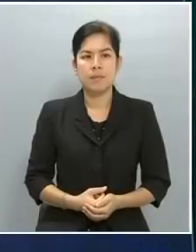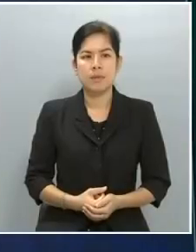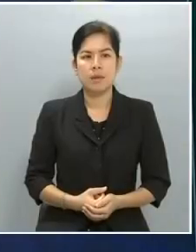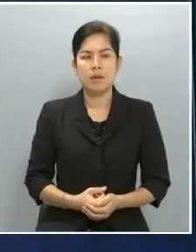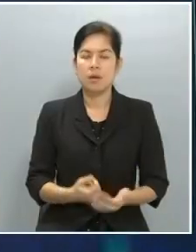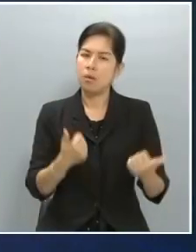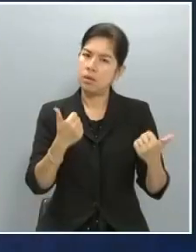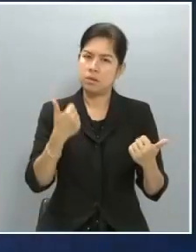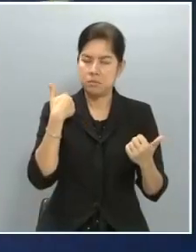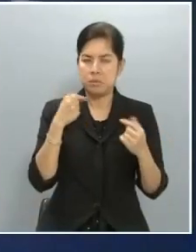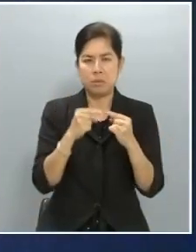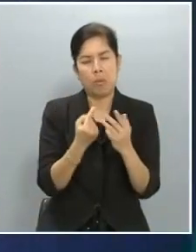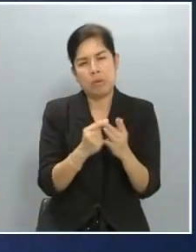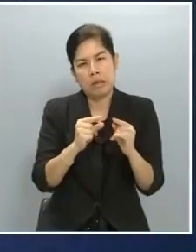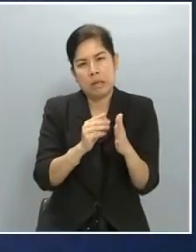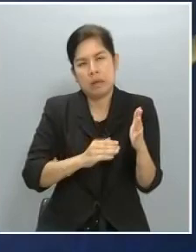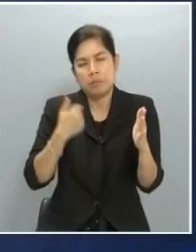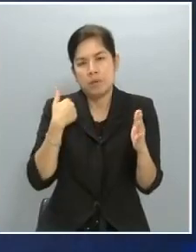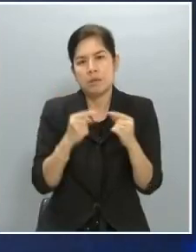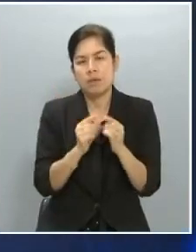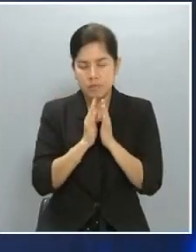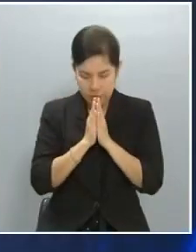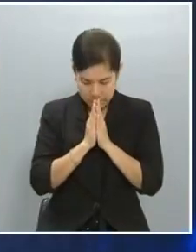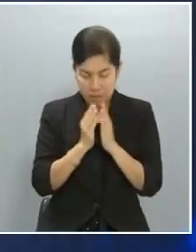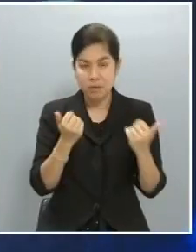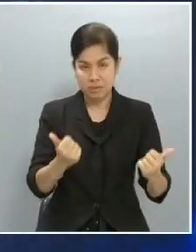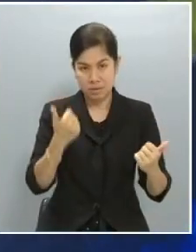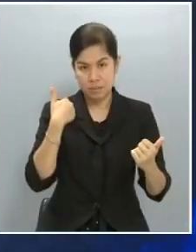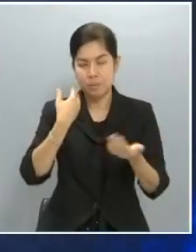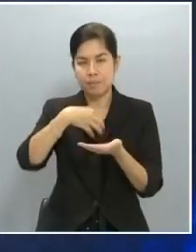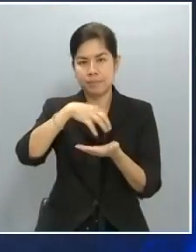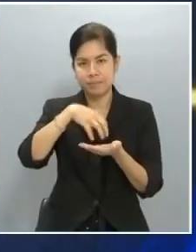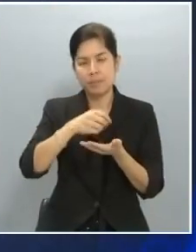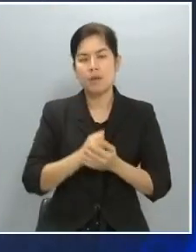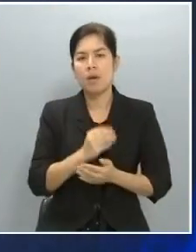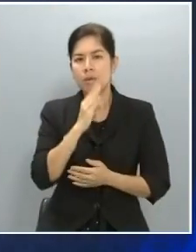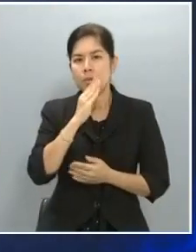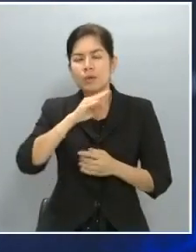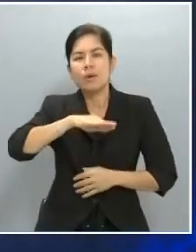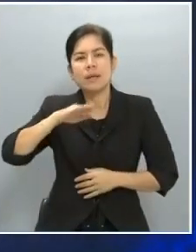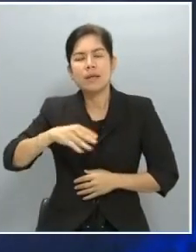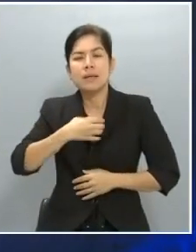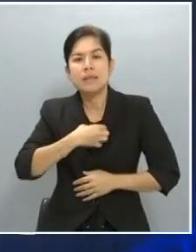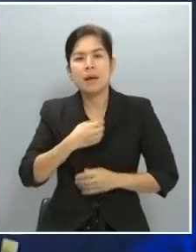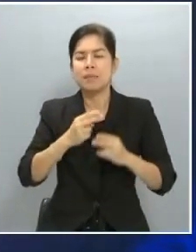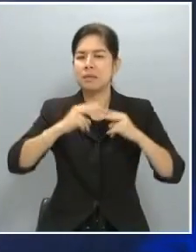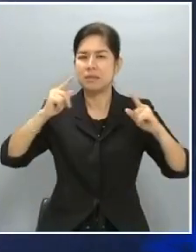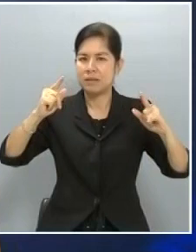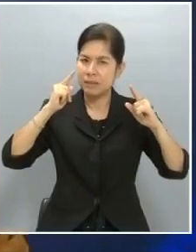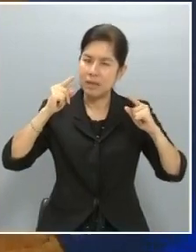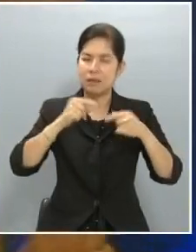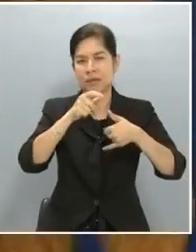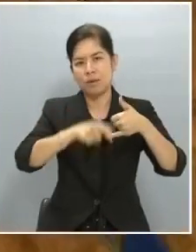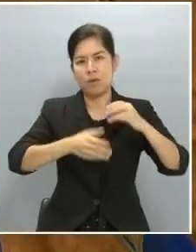วันนี้ยาวครับสวัสดีคุณผู้ชมครับเรื่องโดนๆกับผมแชมป์พีรพลนะครับถ้าน้องๆอยากจะเป็นซุปเปอร์สตาร์กีฬาเก่งแค่ไหนไม่สำคั